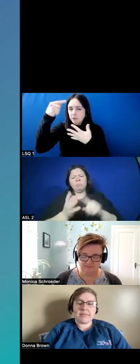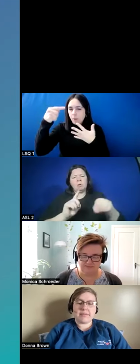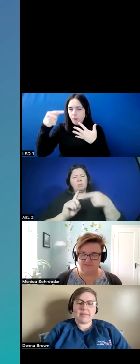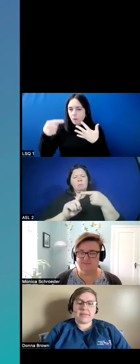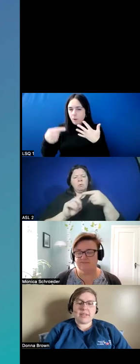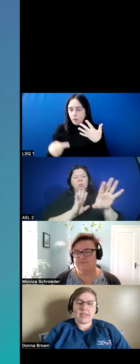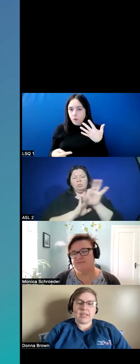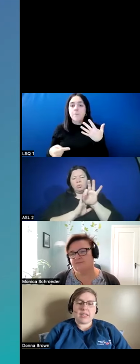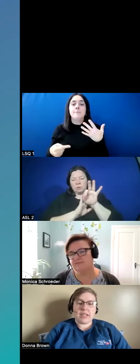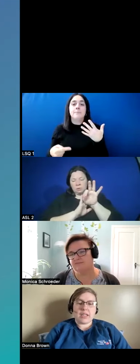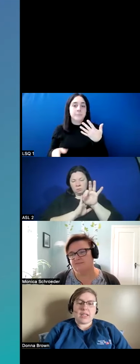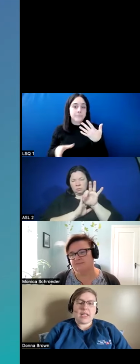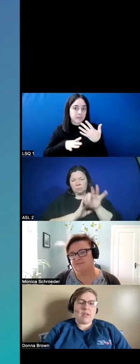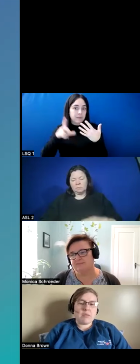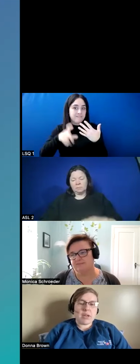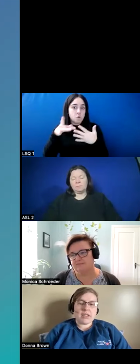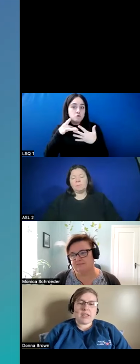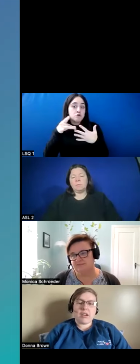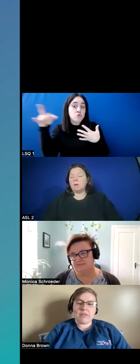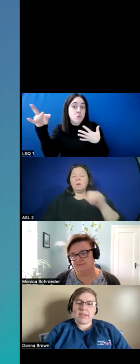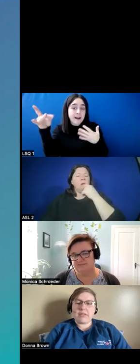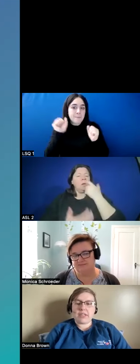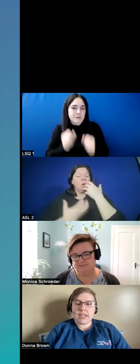il est très important de parler des choix.